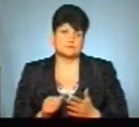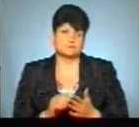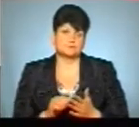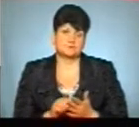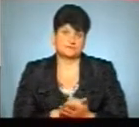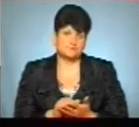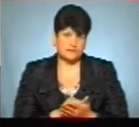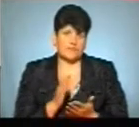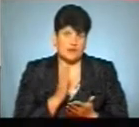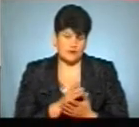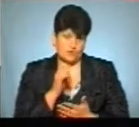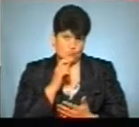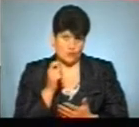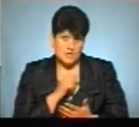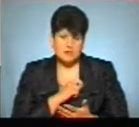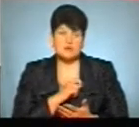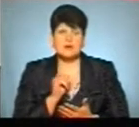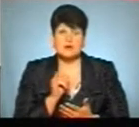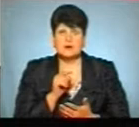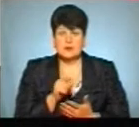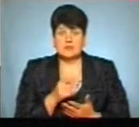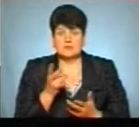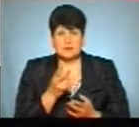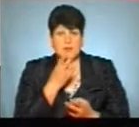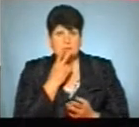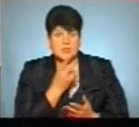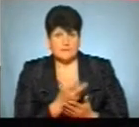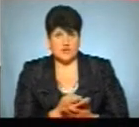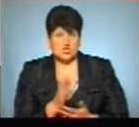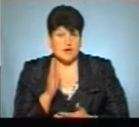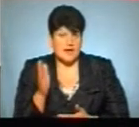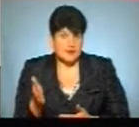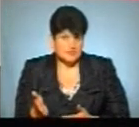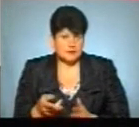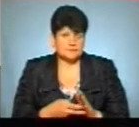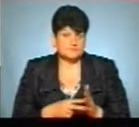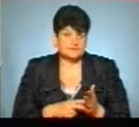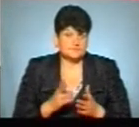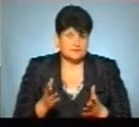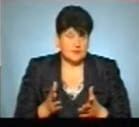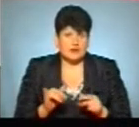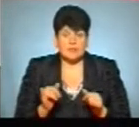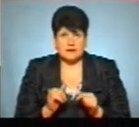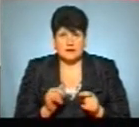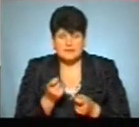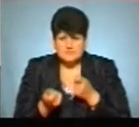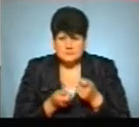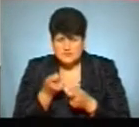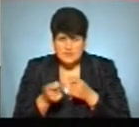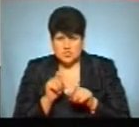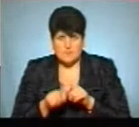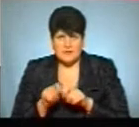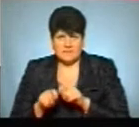вже в Україні є. Мабуть, їх треба передбачати і детальніше, і ретельніше ці дерева